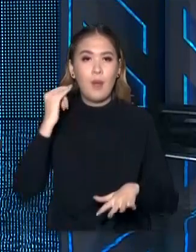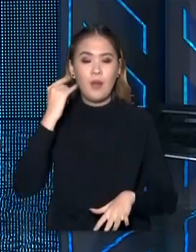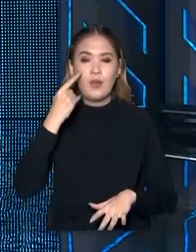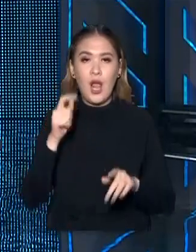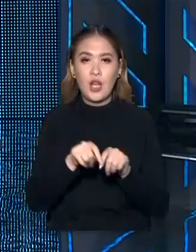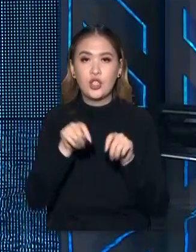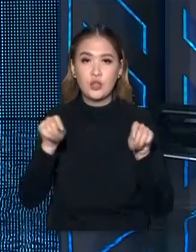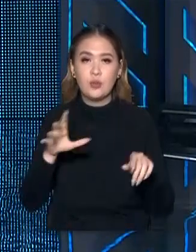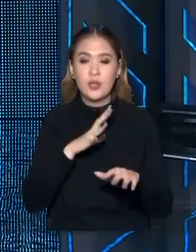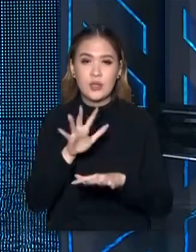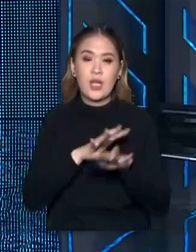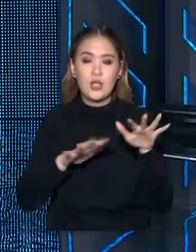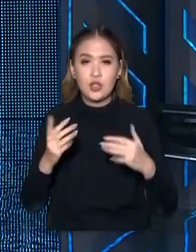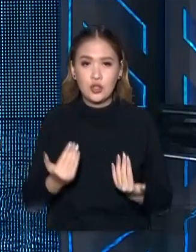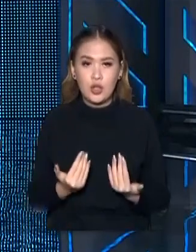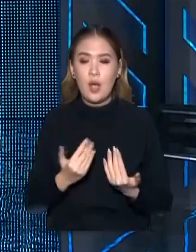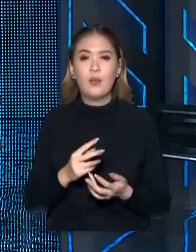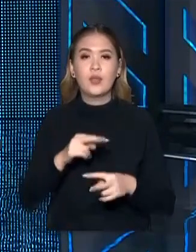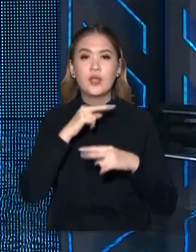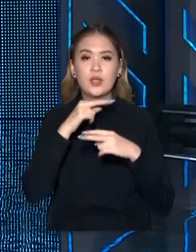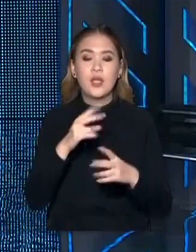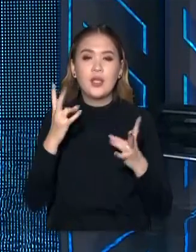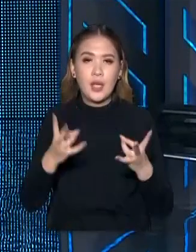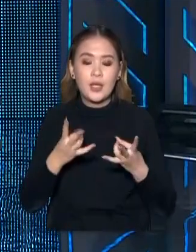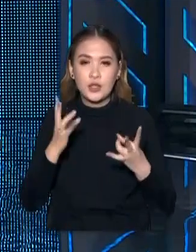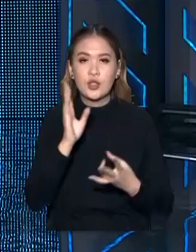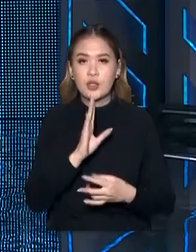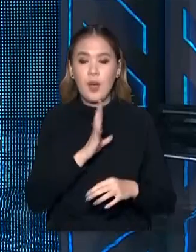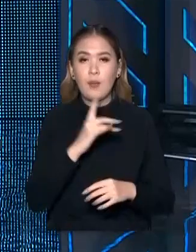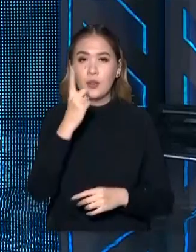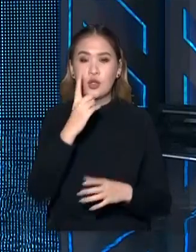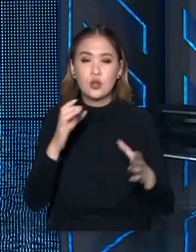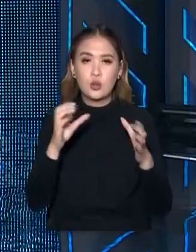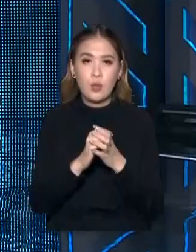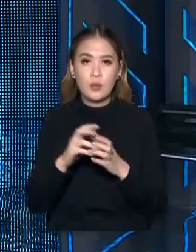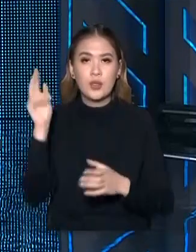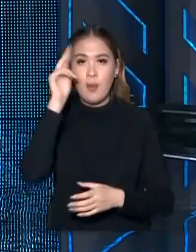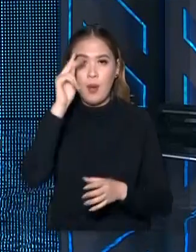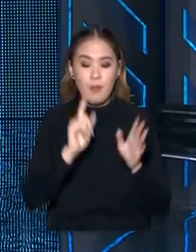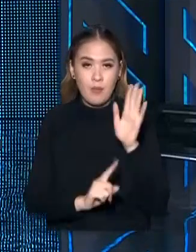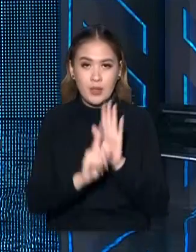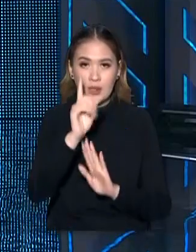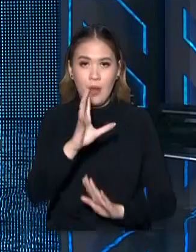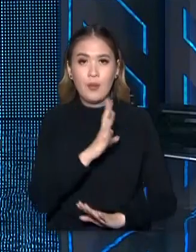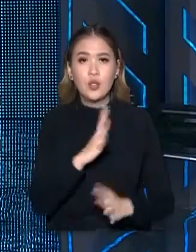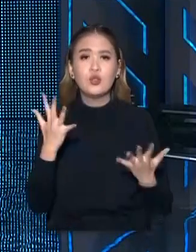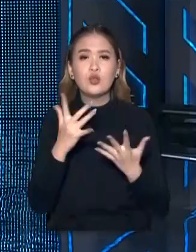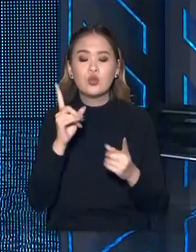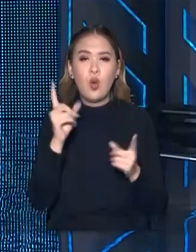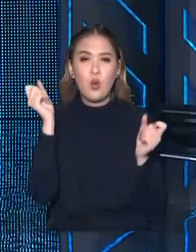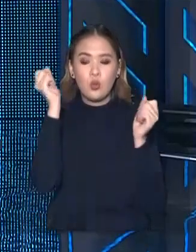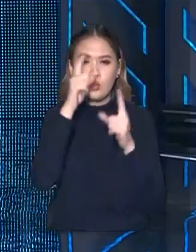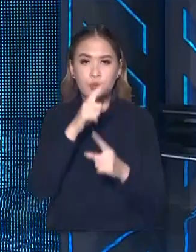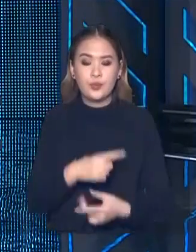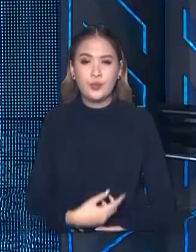ашылды. Елдің саяси өміріне бей-жай қарамайтын нәзік жандардан құралған бірінші топ сабағын бастап та кеткен. Олар нені оқып үйренеді?